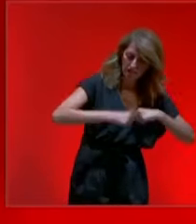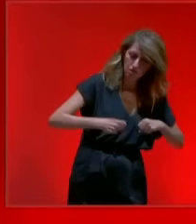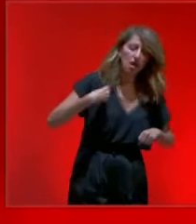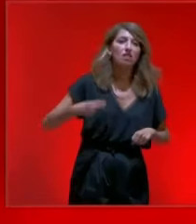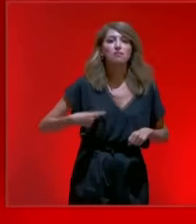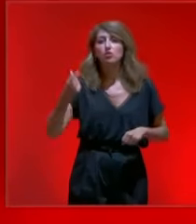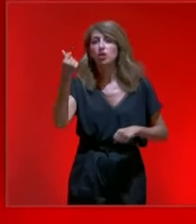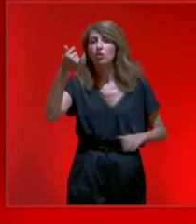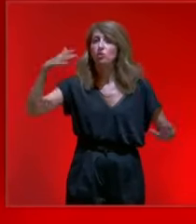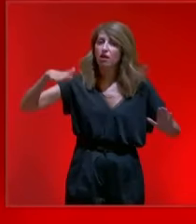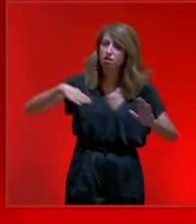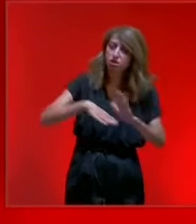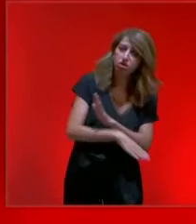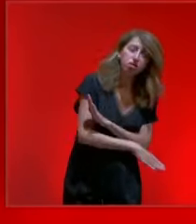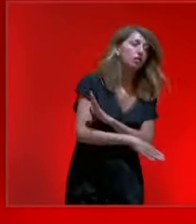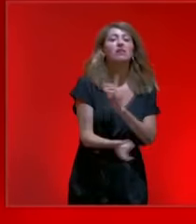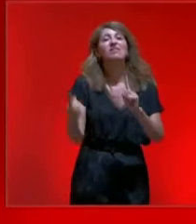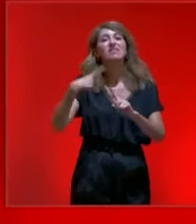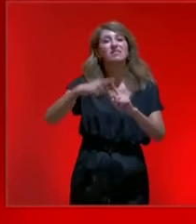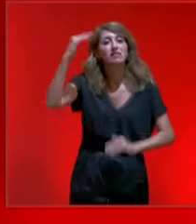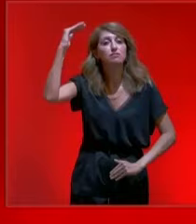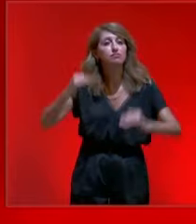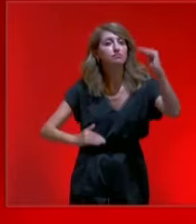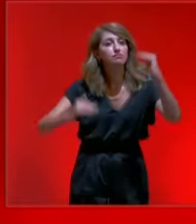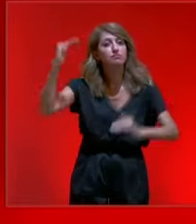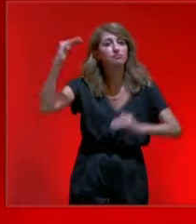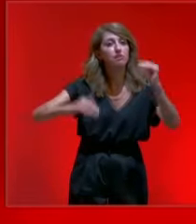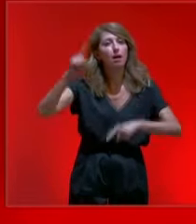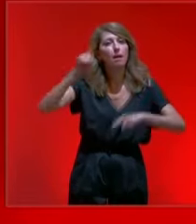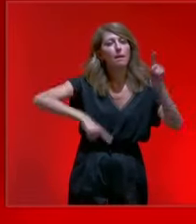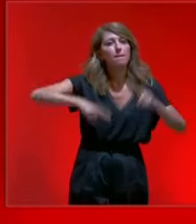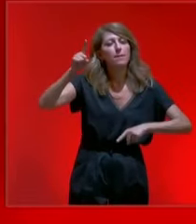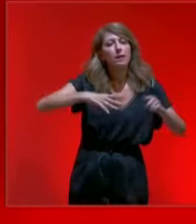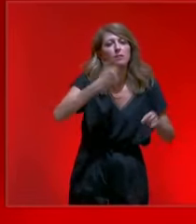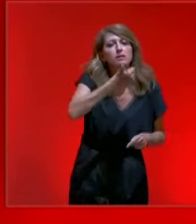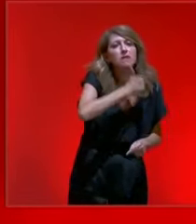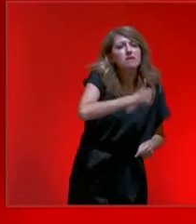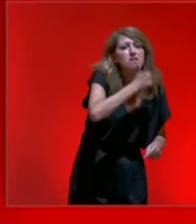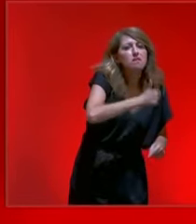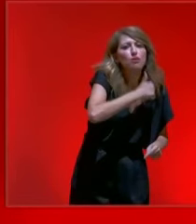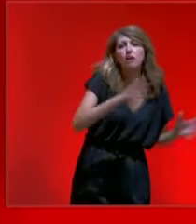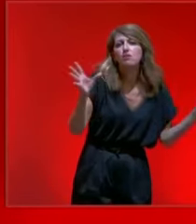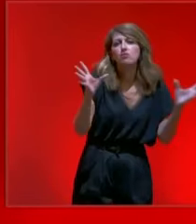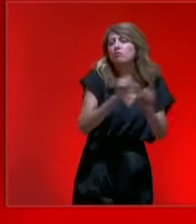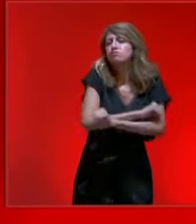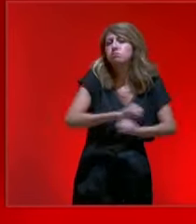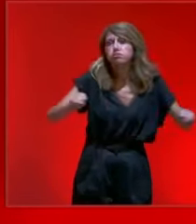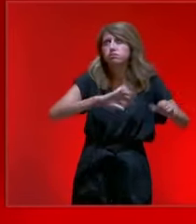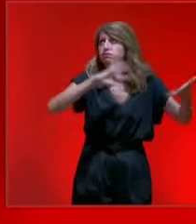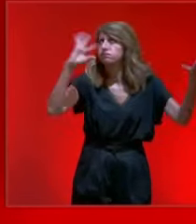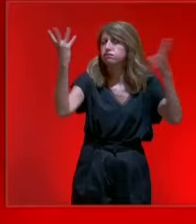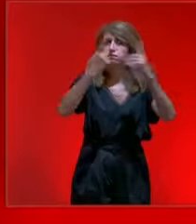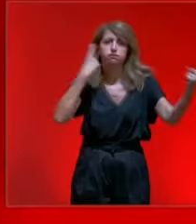ανισοτήτων. Οι στόχοι της κλιματικής κρίσης, για την αντιμετώπιση της μάλλον, δεν πρέπει